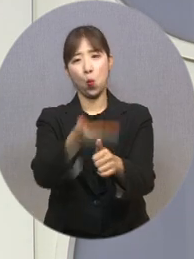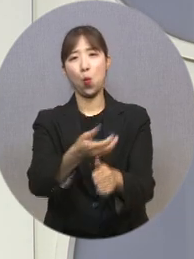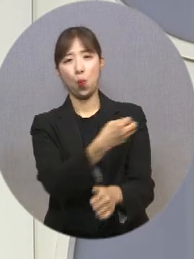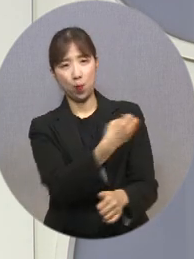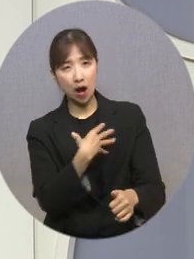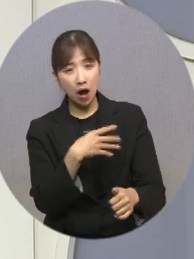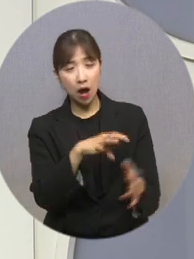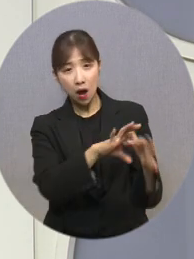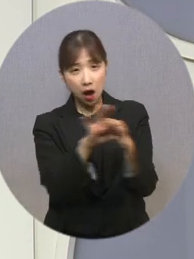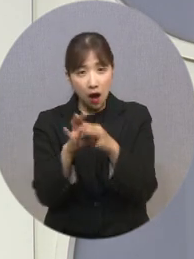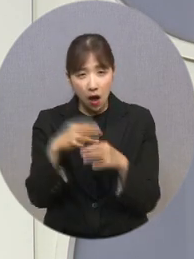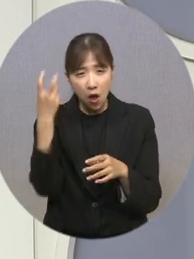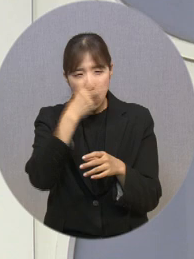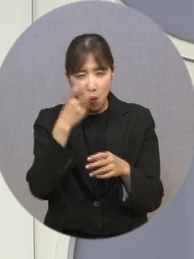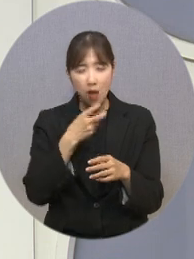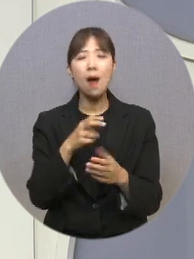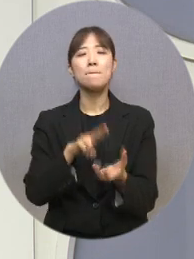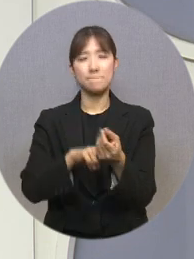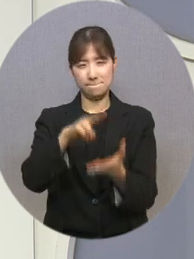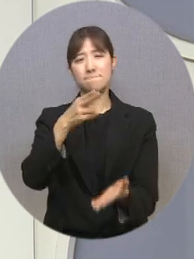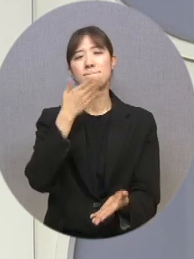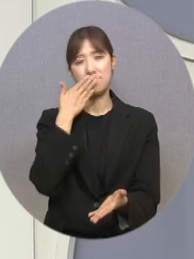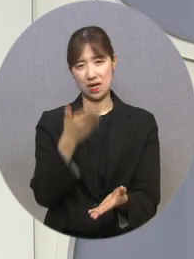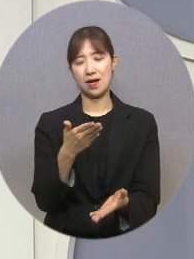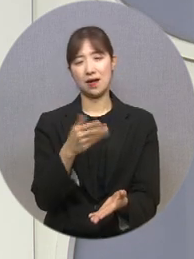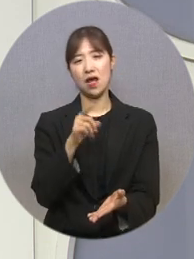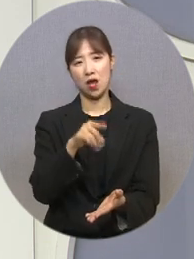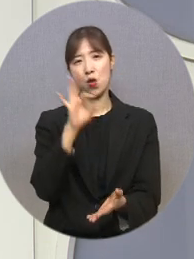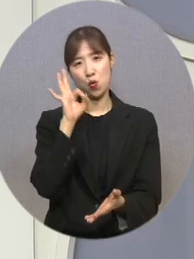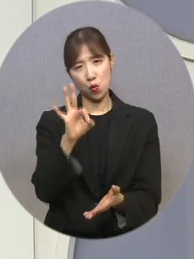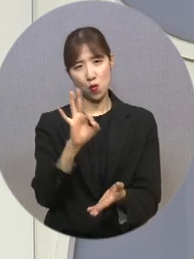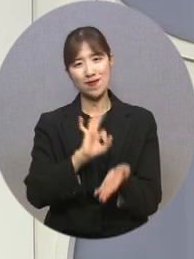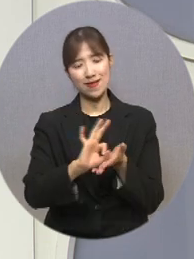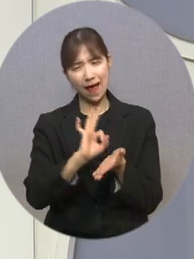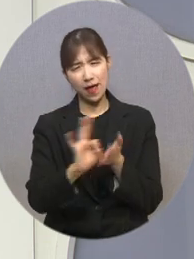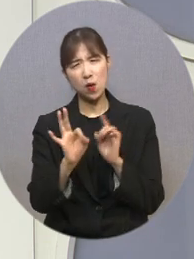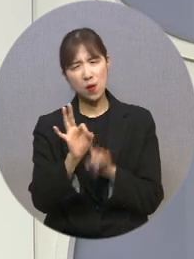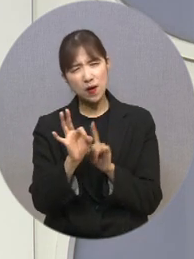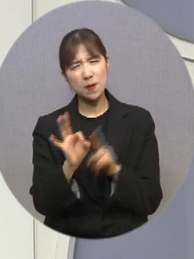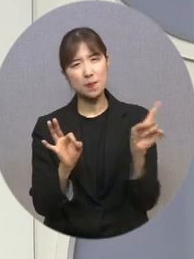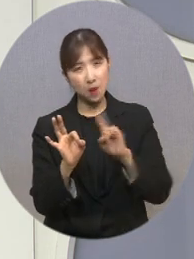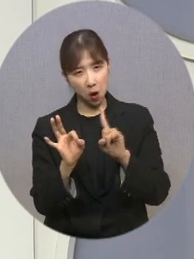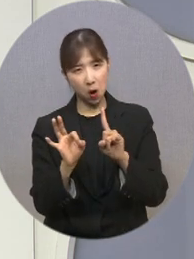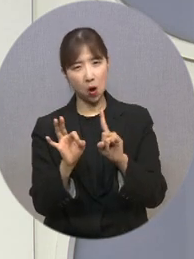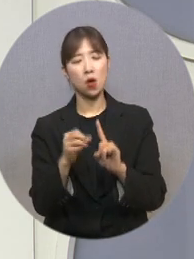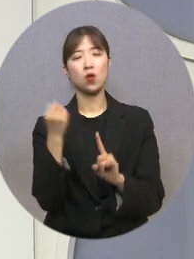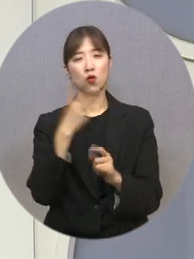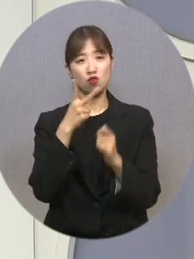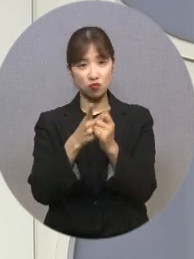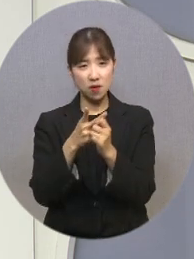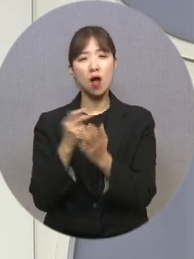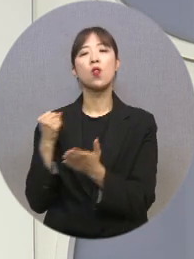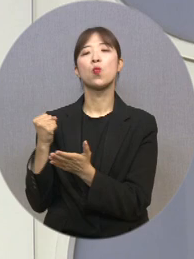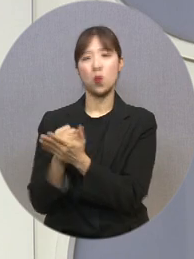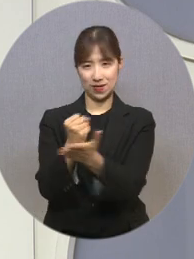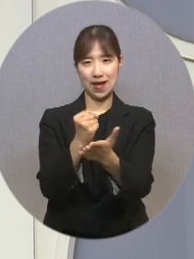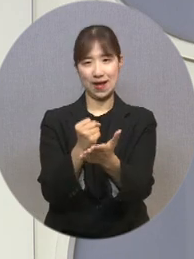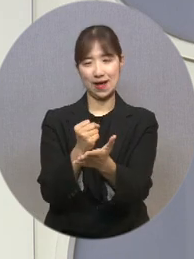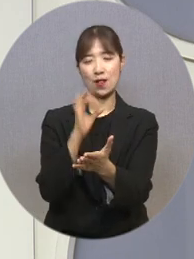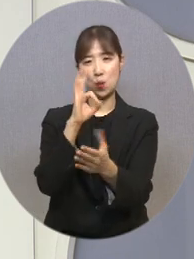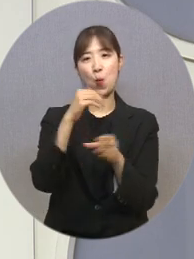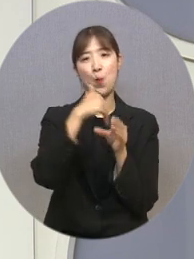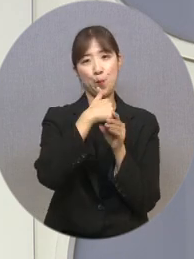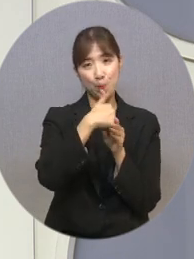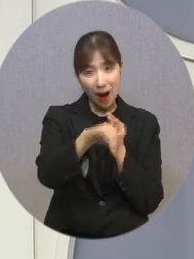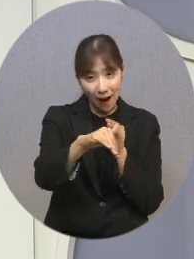관계를 조사하면 금방 밝혀지니까 중요한 거는 돈의 용도를 차용증에 기재하고 반드시 통장으로 돈을 넣어주면 상당